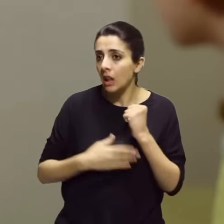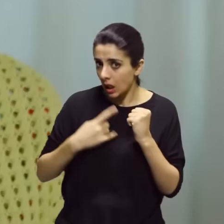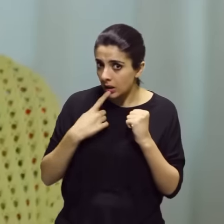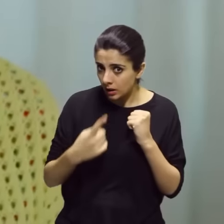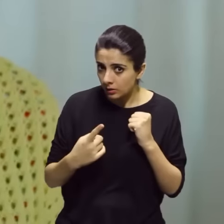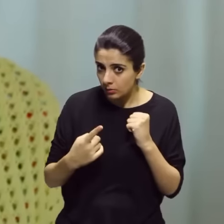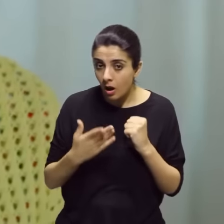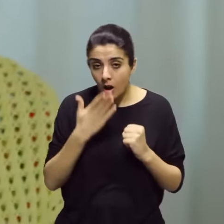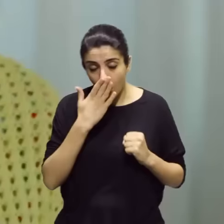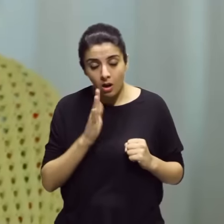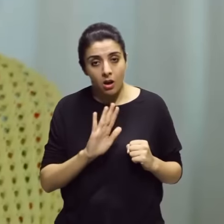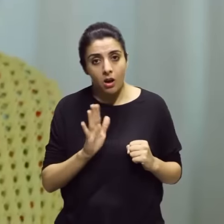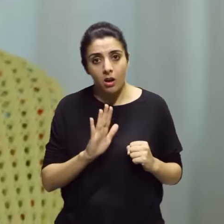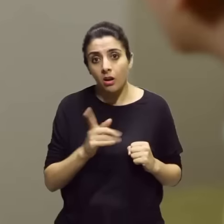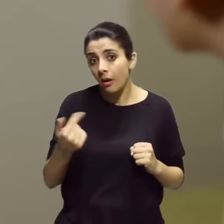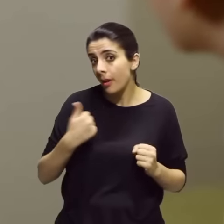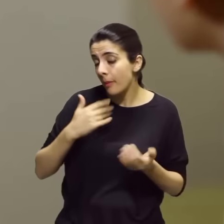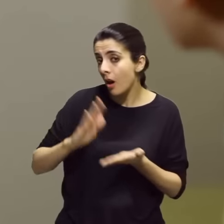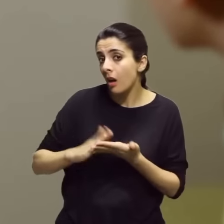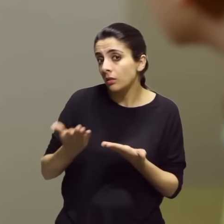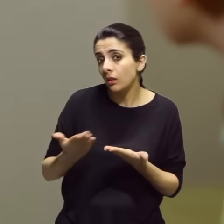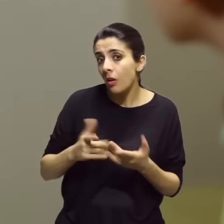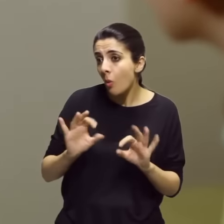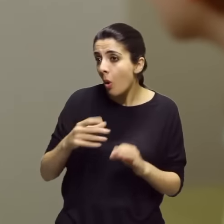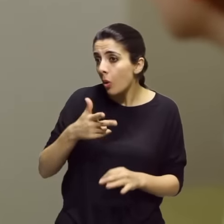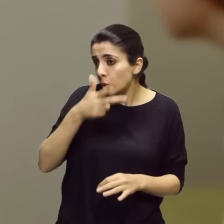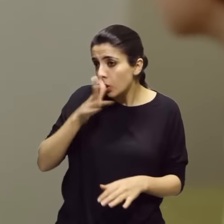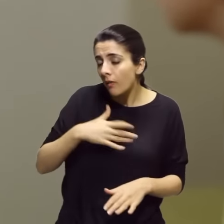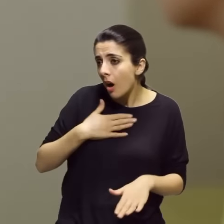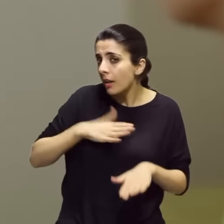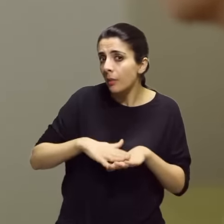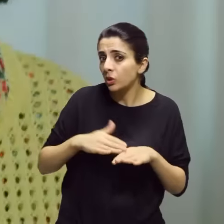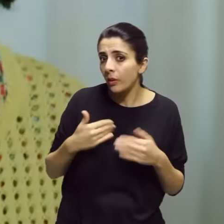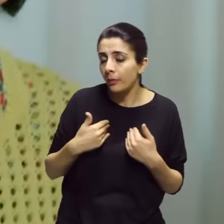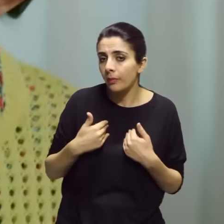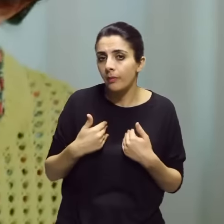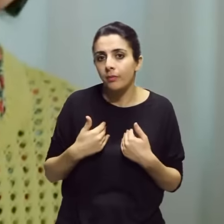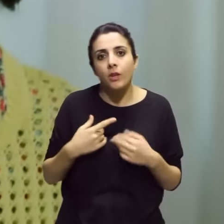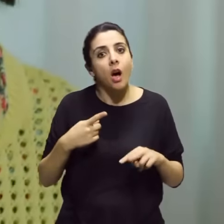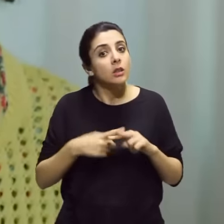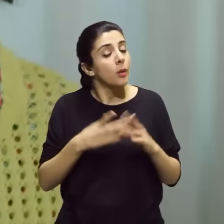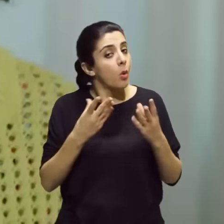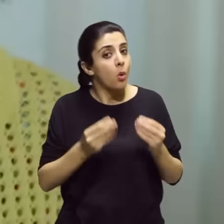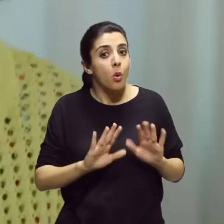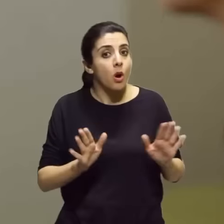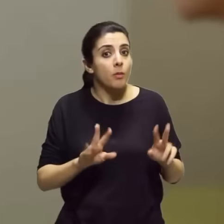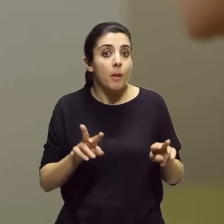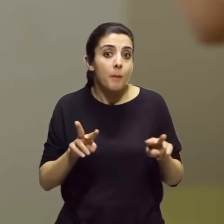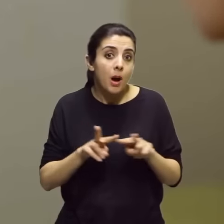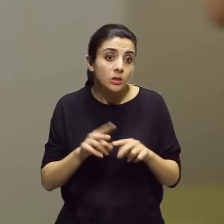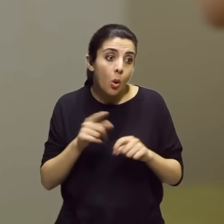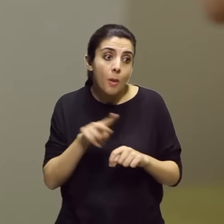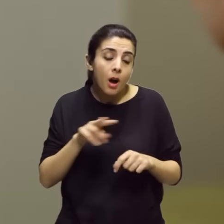yani. Sen benim arkadaşımsın, burada böyle üzülüyorsun. Ben ne yapayım Reyhan? Ya Ayşem, olur mu öyle şey? Mazhar